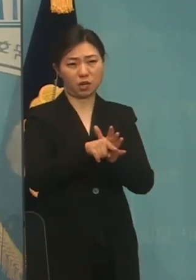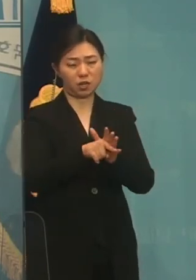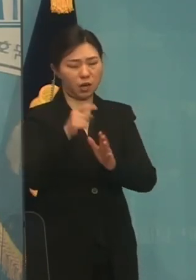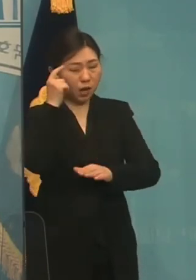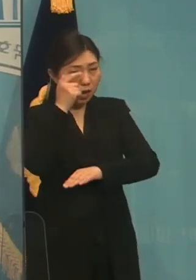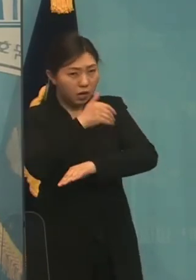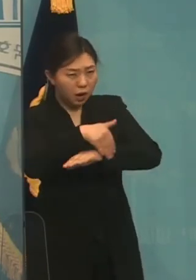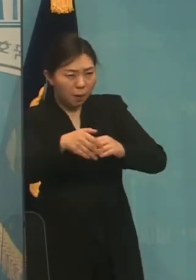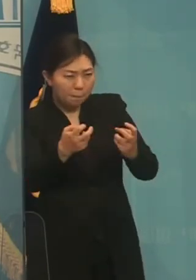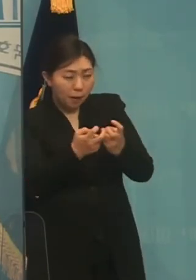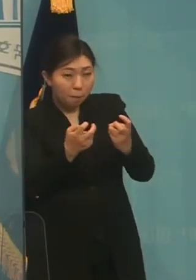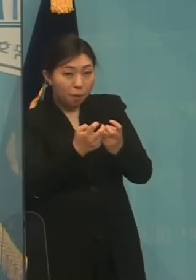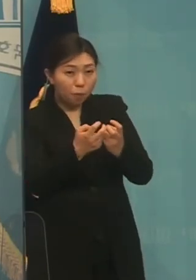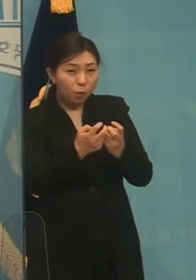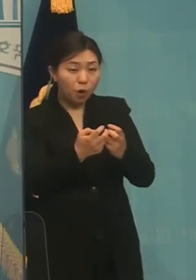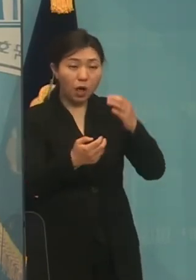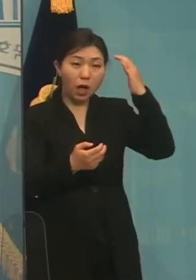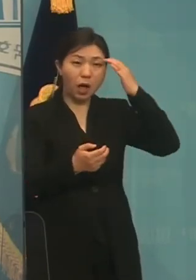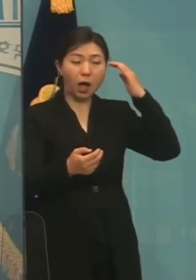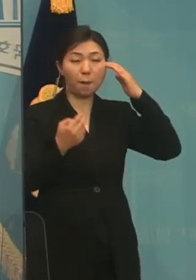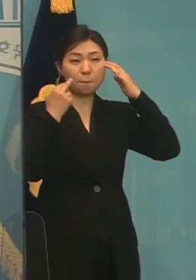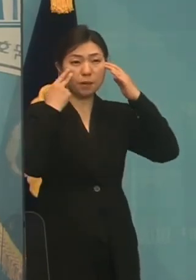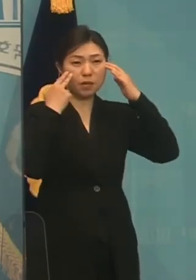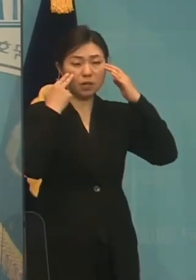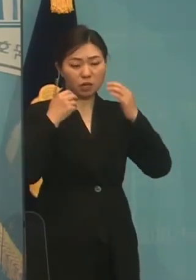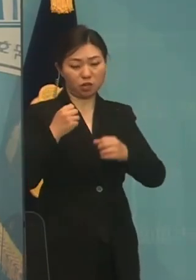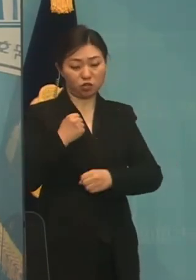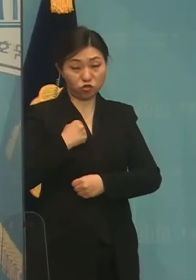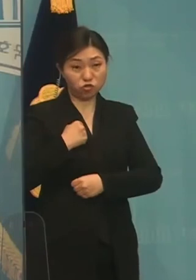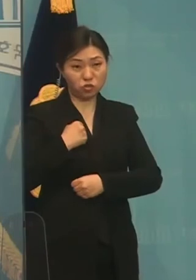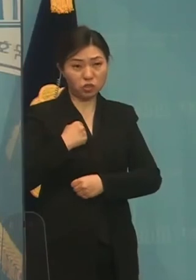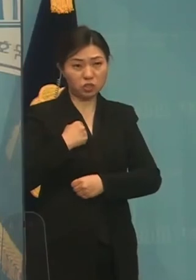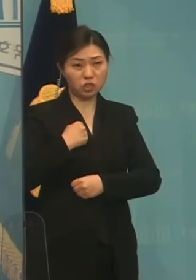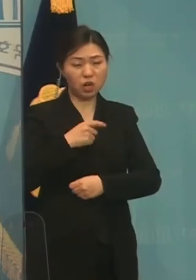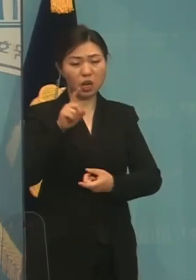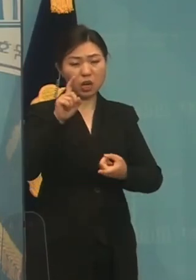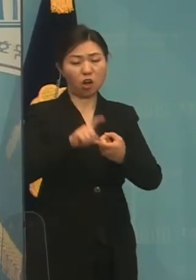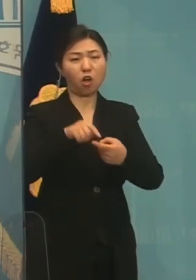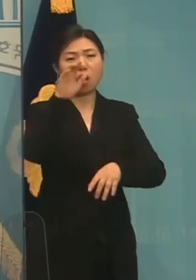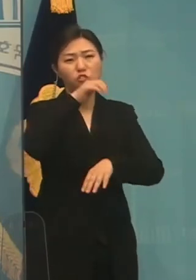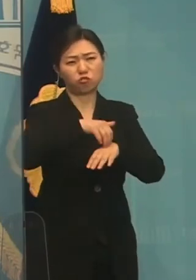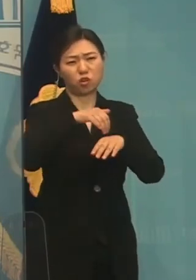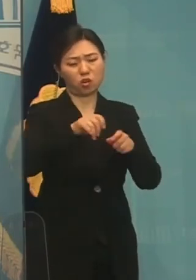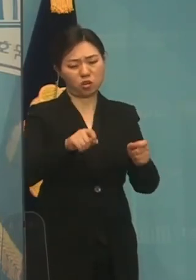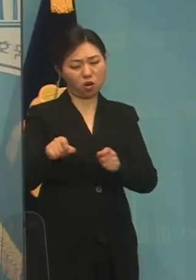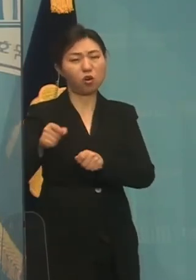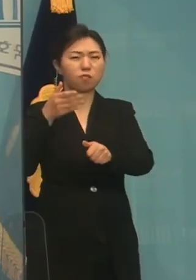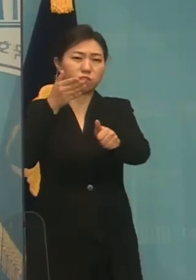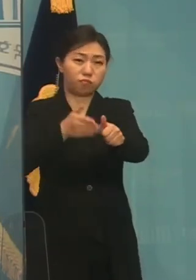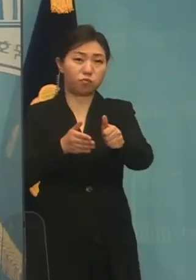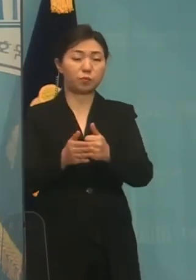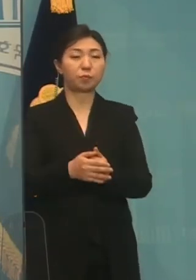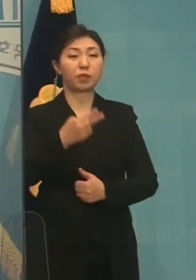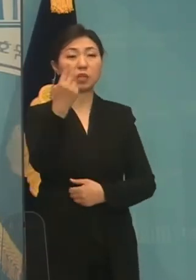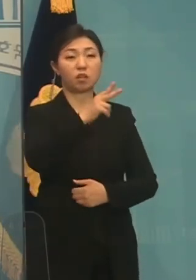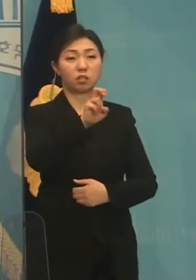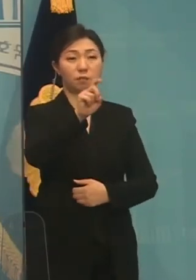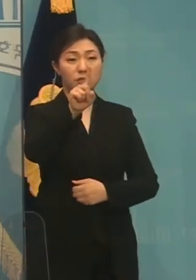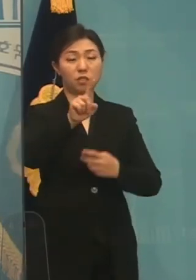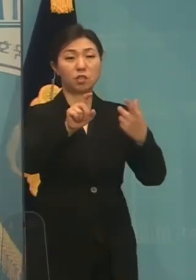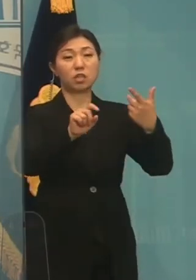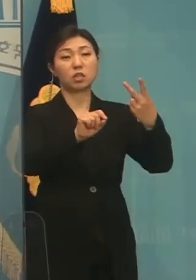방편으로서 한미 정부가 한미연합 군사훈련의 연기를 결단해 주기를 간곡히 호소합니다. 2021년